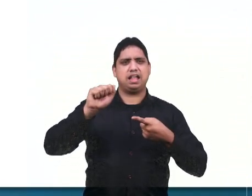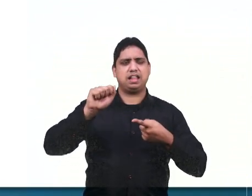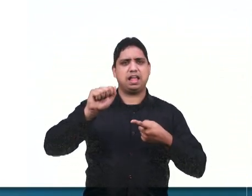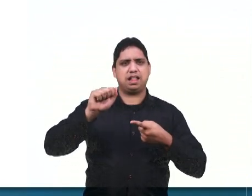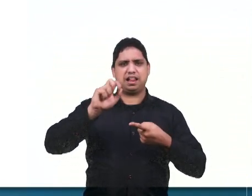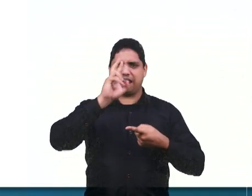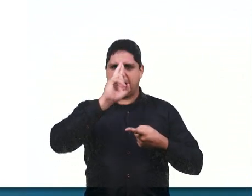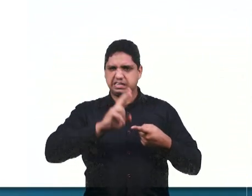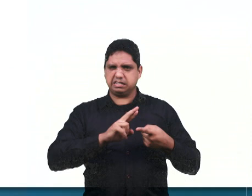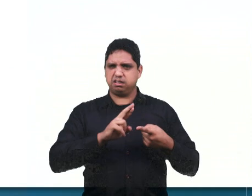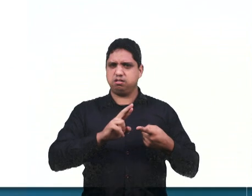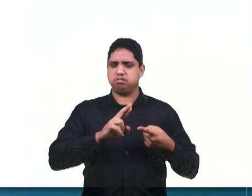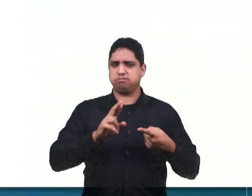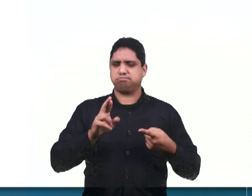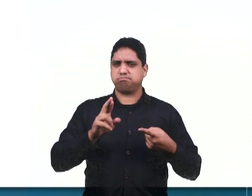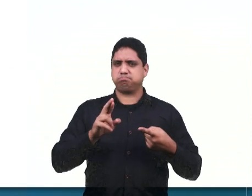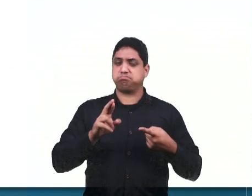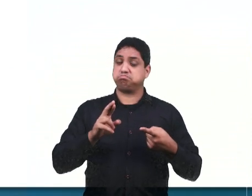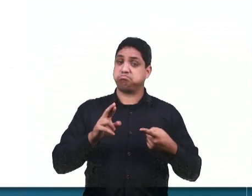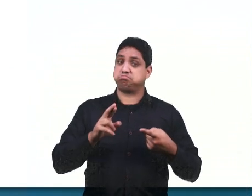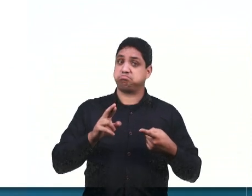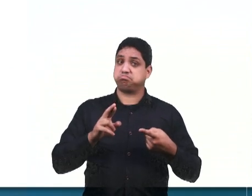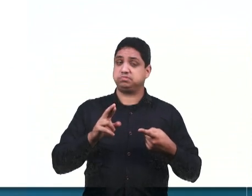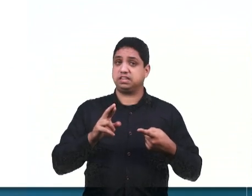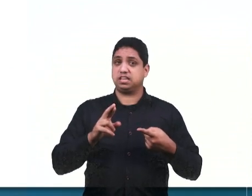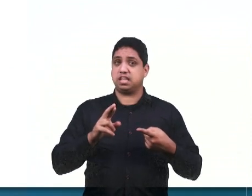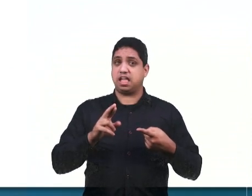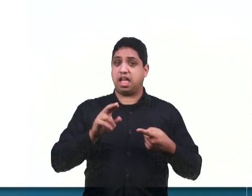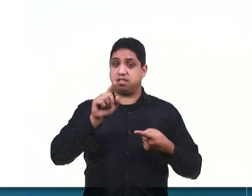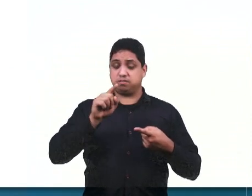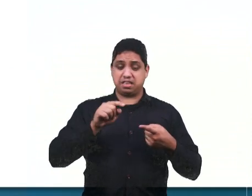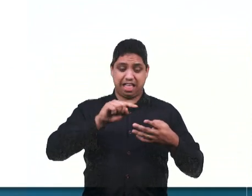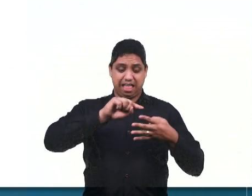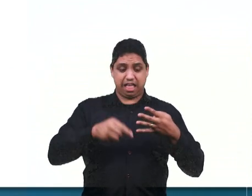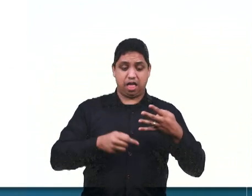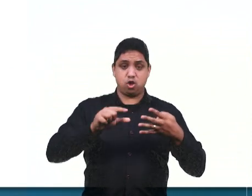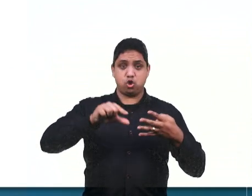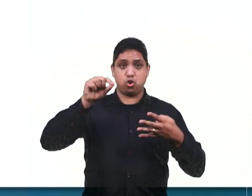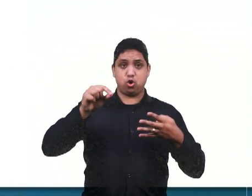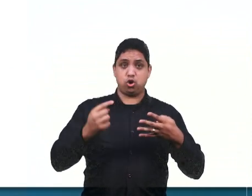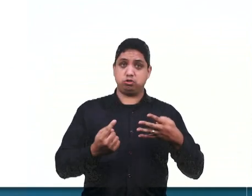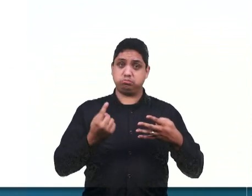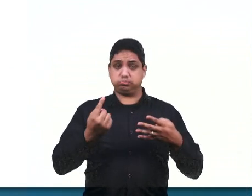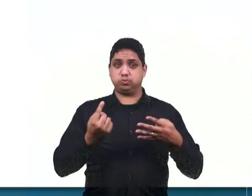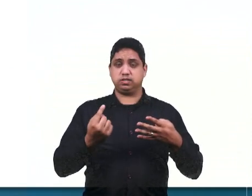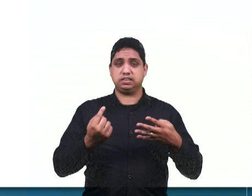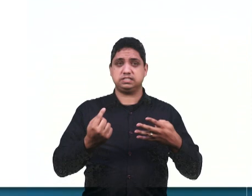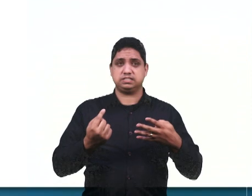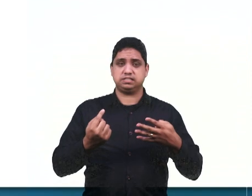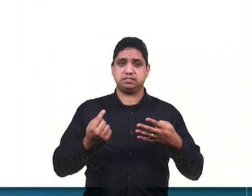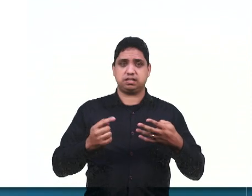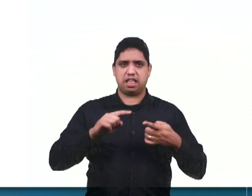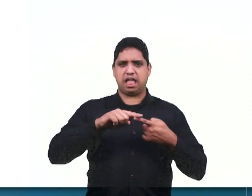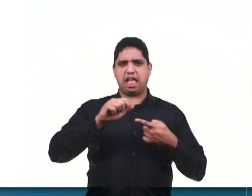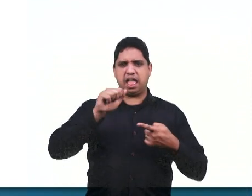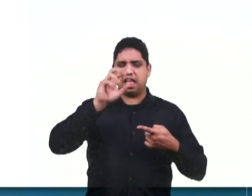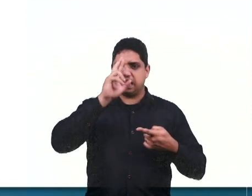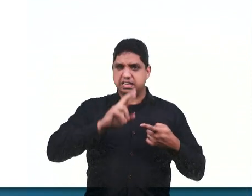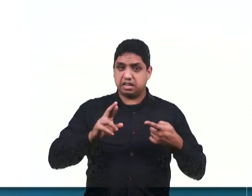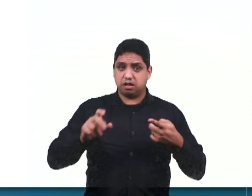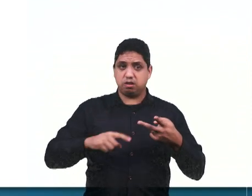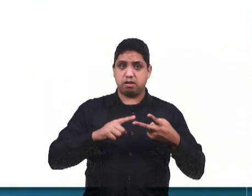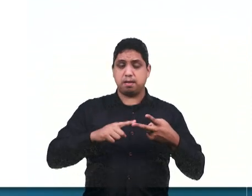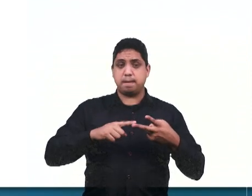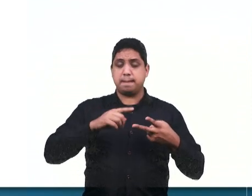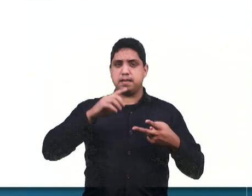ce mystère? Ici, donc, il y a des options ici. On va choisir A, par la